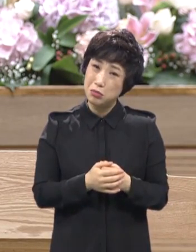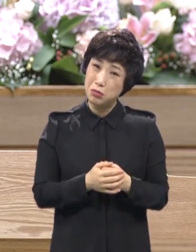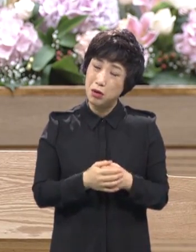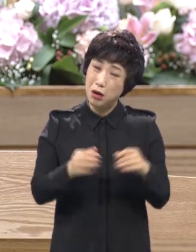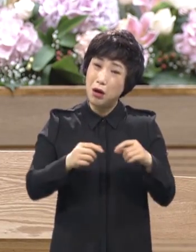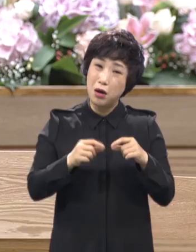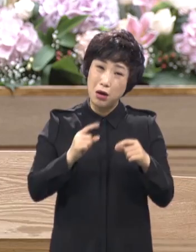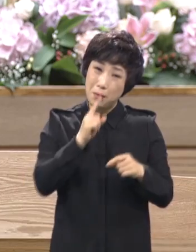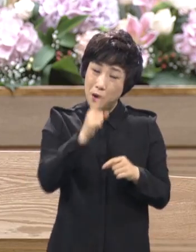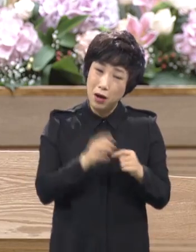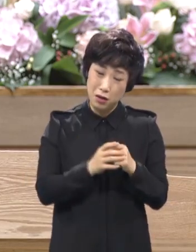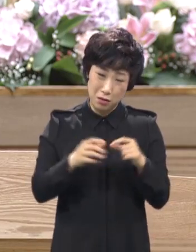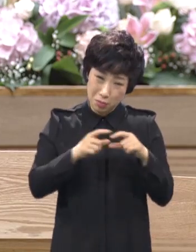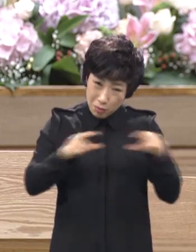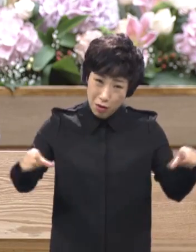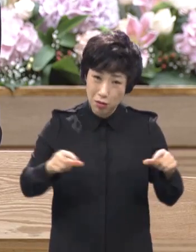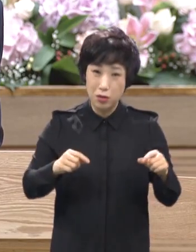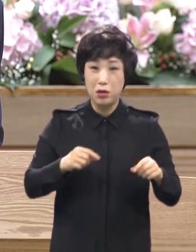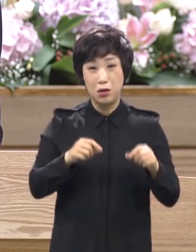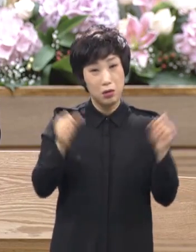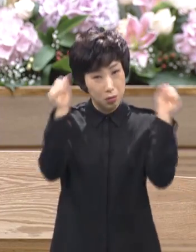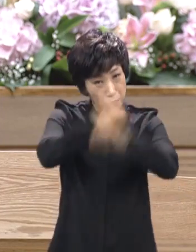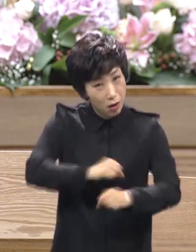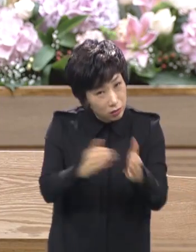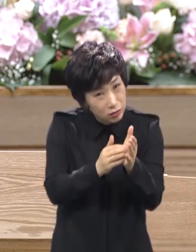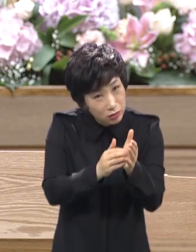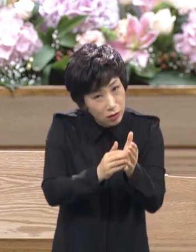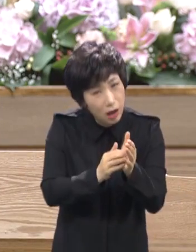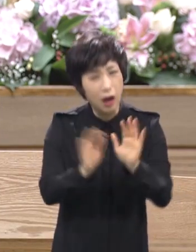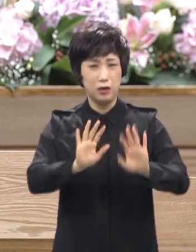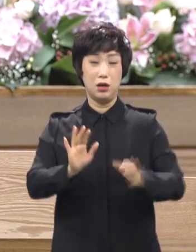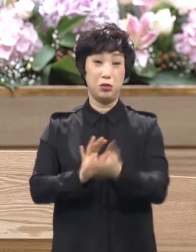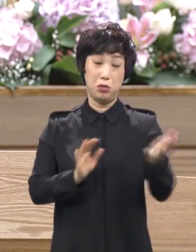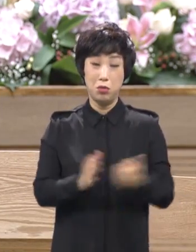멸망을 받는 당사자는 이건